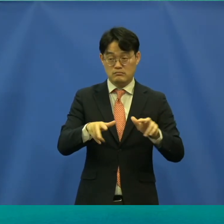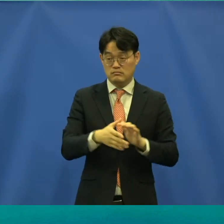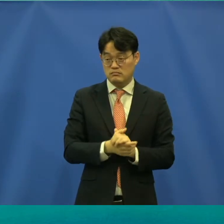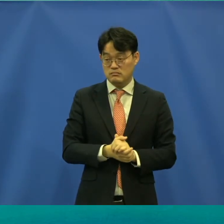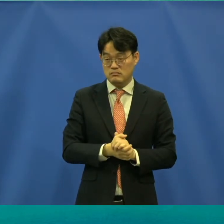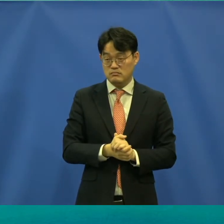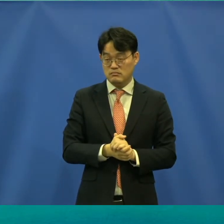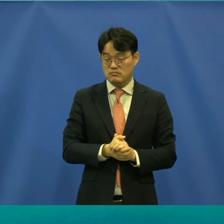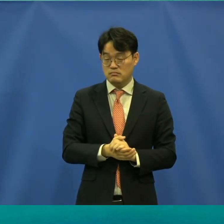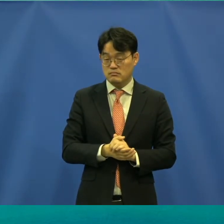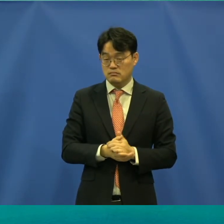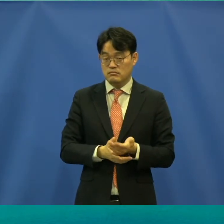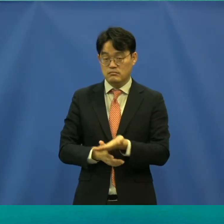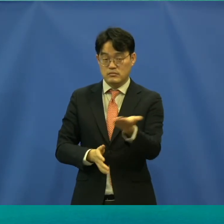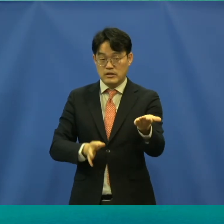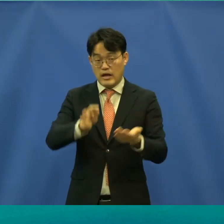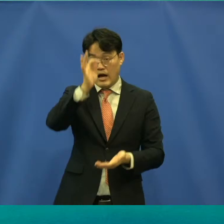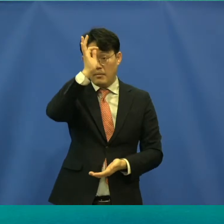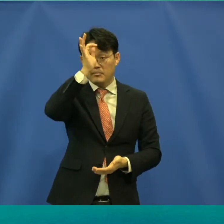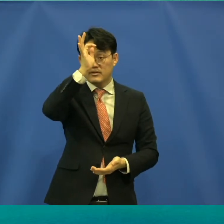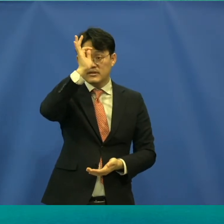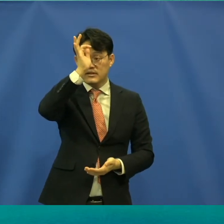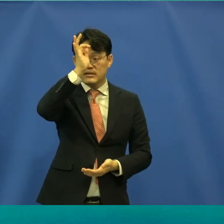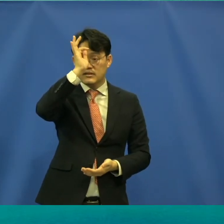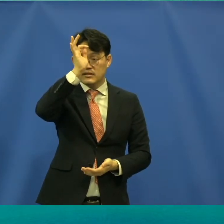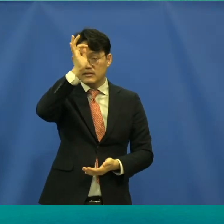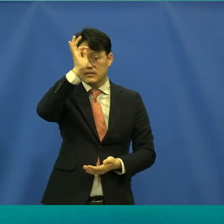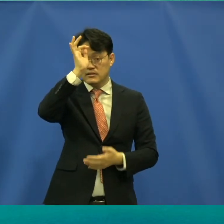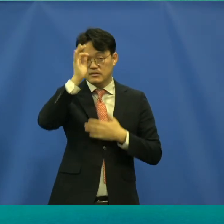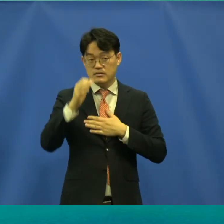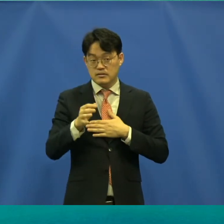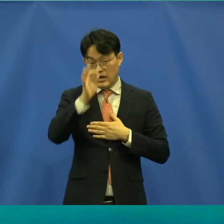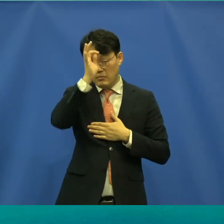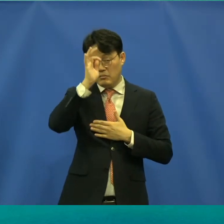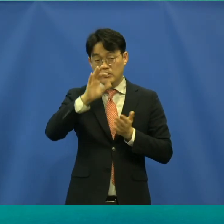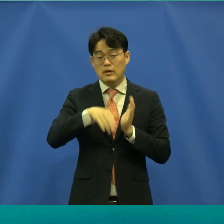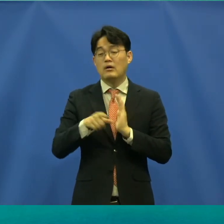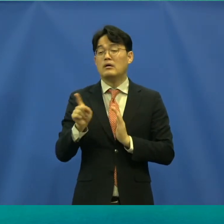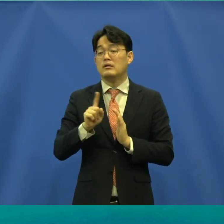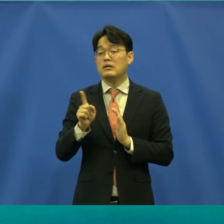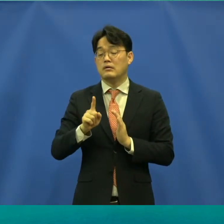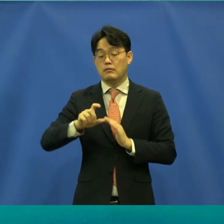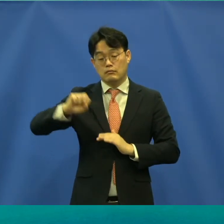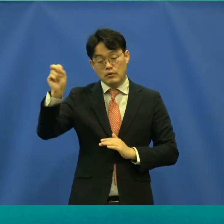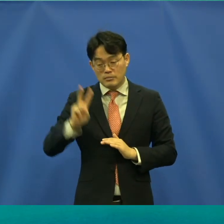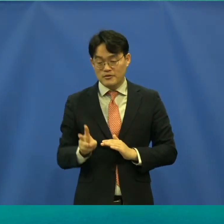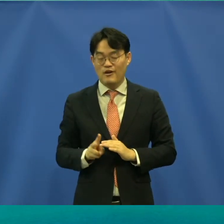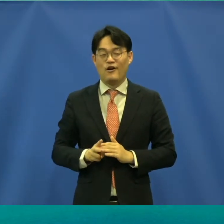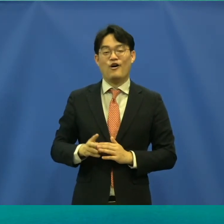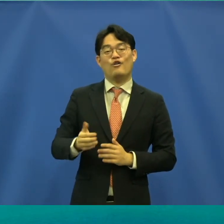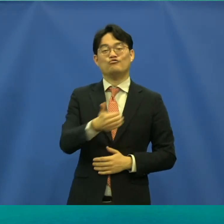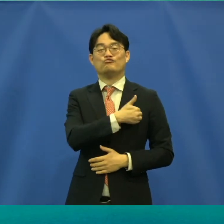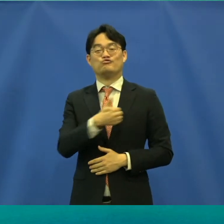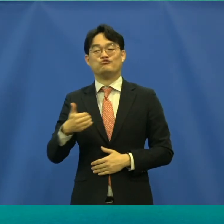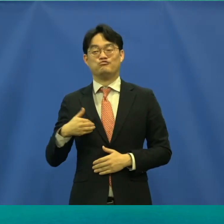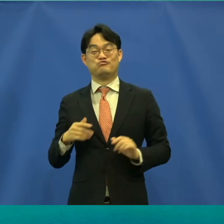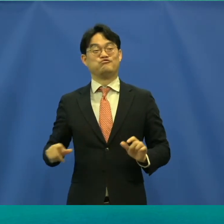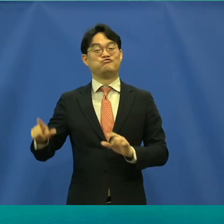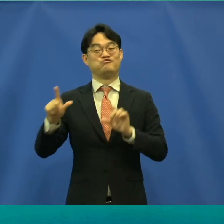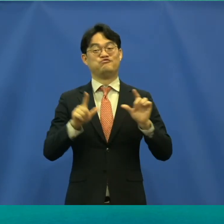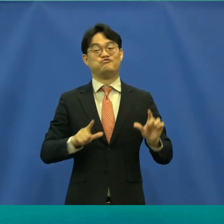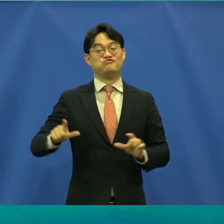IMF 때도 마찬가지죠. 아무도 그때 그런 일이 일어날 줄로 상상을 못했는데 갑자기 터져버리잖아요. 개인의